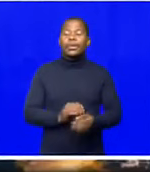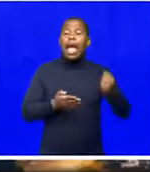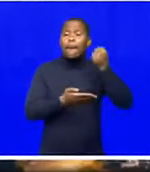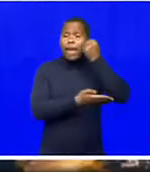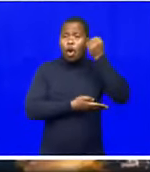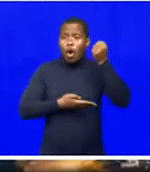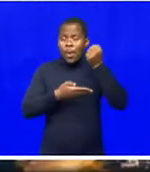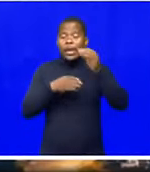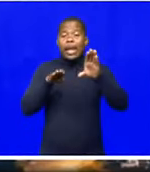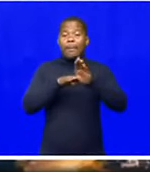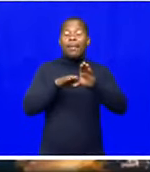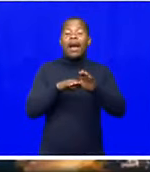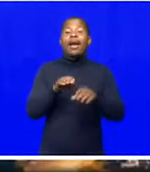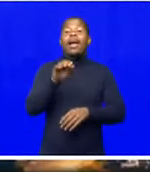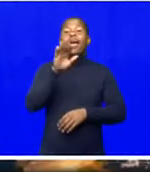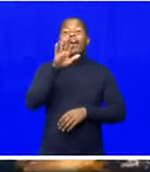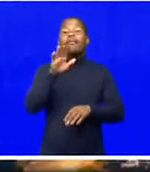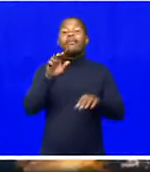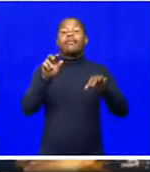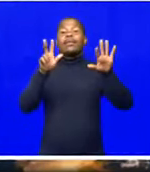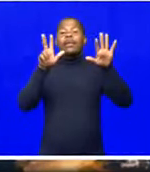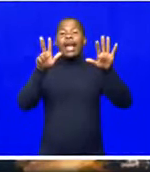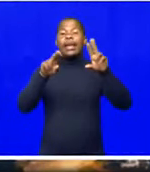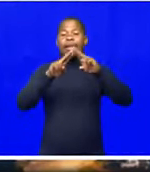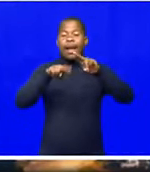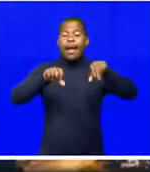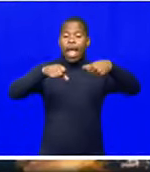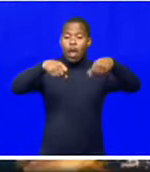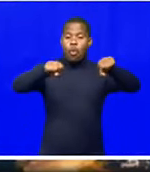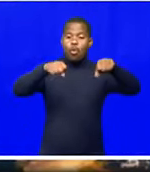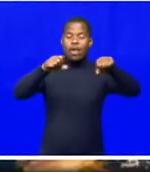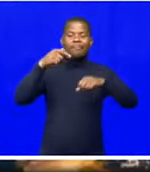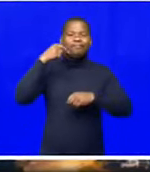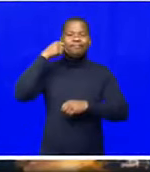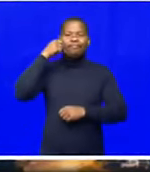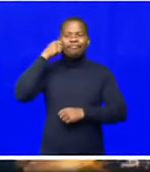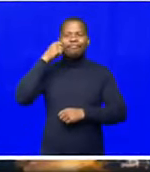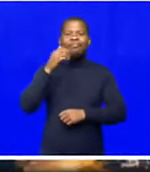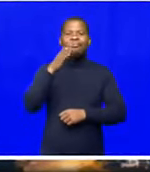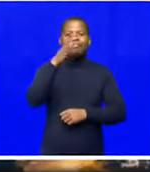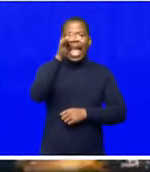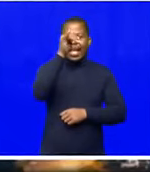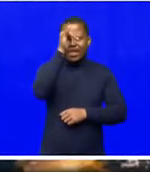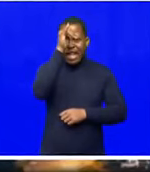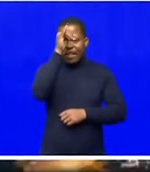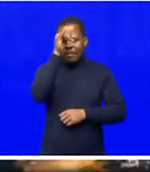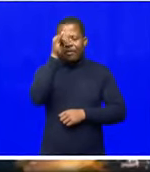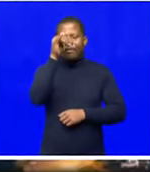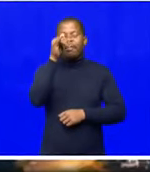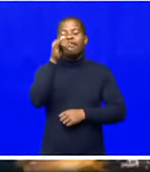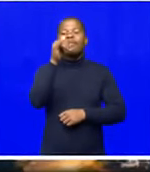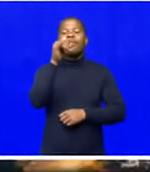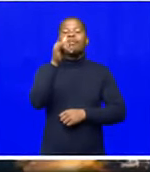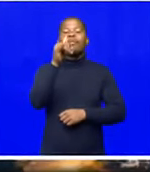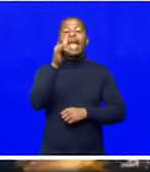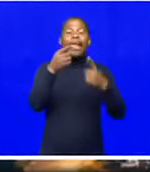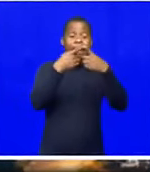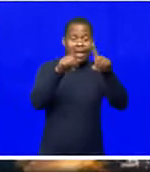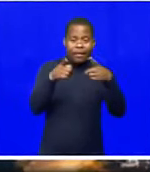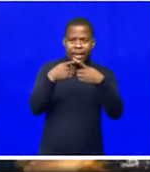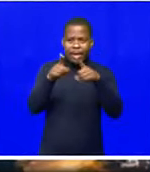Takamuti leti ngemashumi lasihlanu nesiphohlongo tenkhundla yaseNtondozi tiphothulile etifundweni tato temakhono lahlukene esikoleni